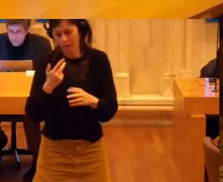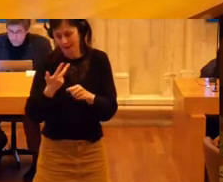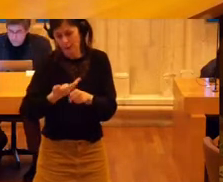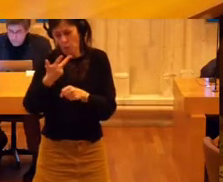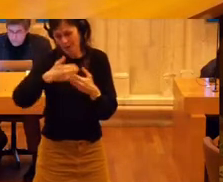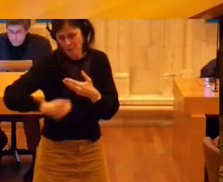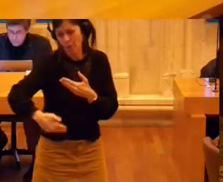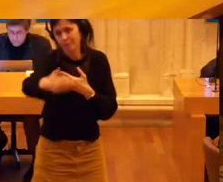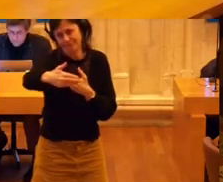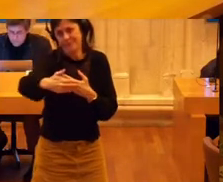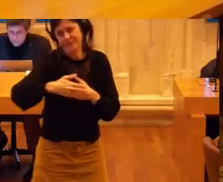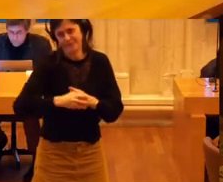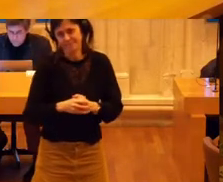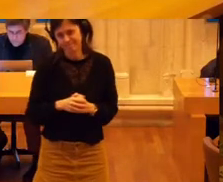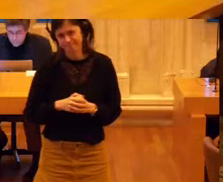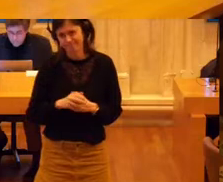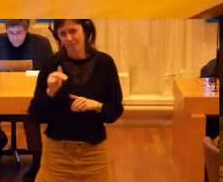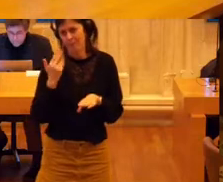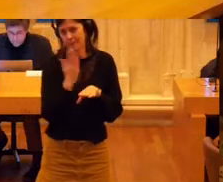venir.